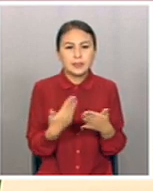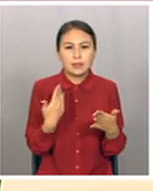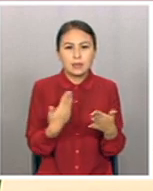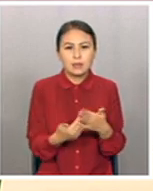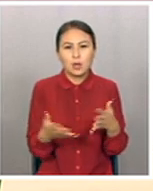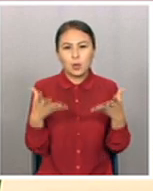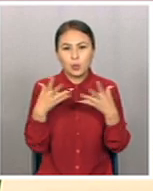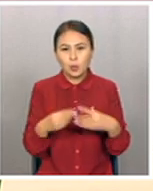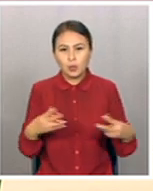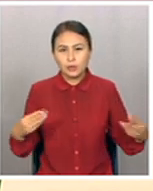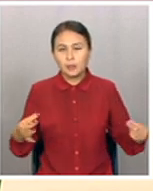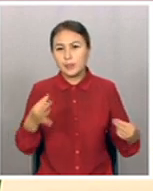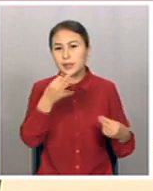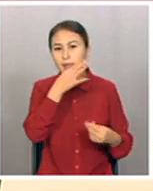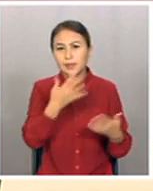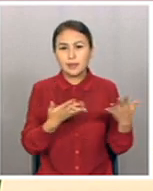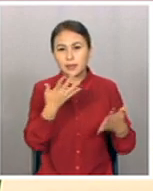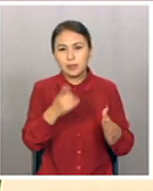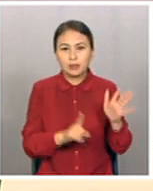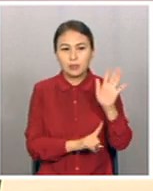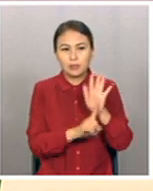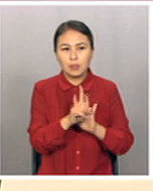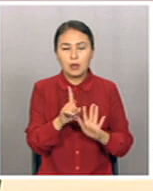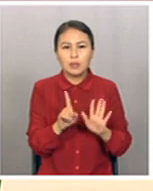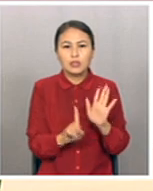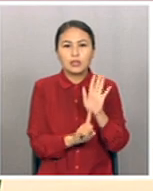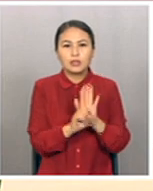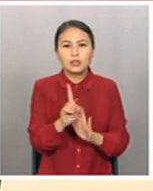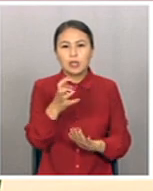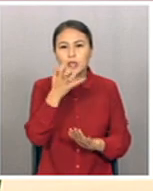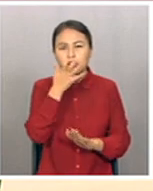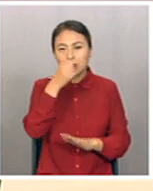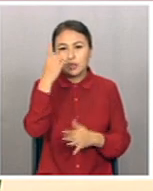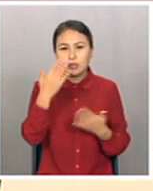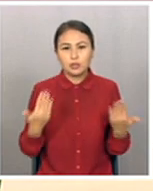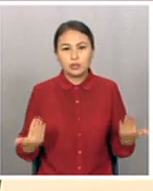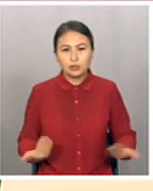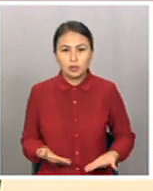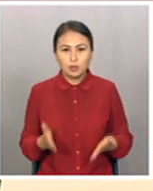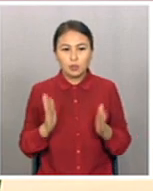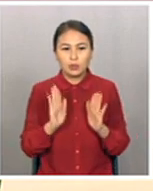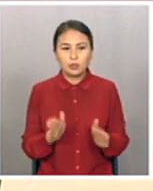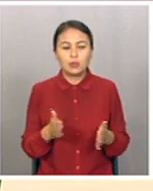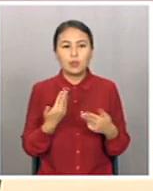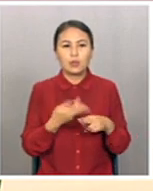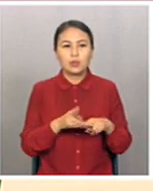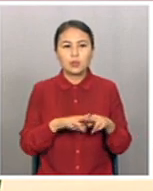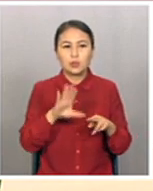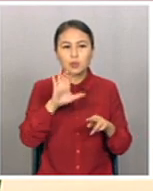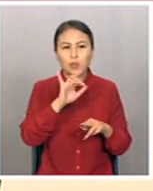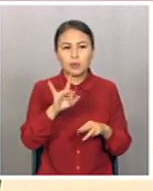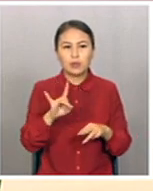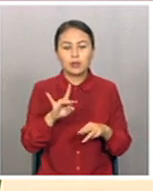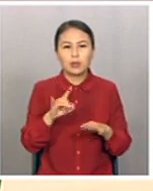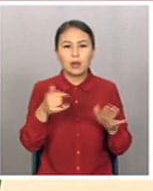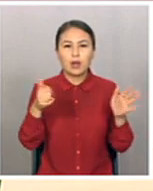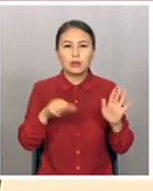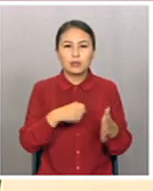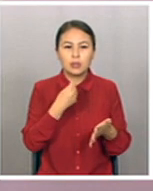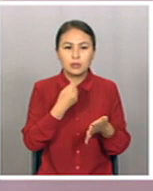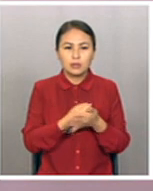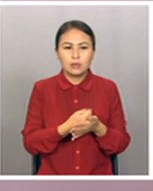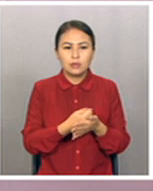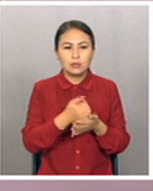көктем ерте шығатын аймақта суыр тіршілік ететін болса, онда суыр 6 ай бойы